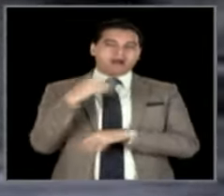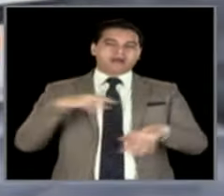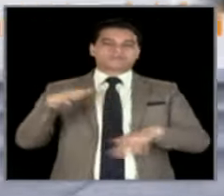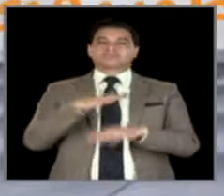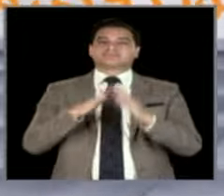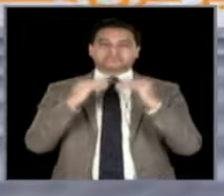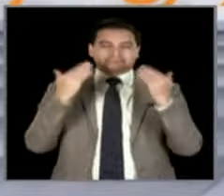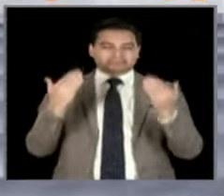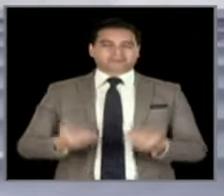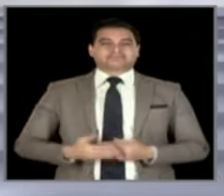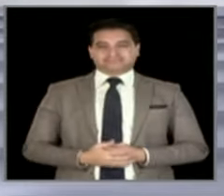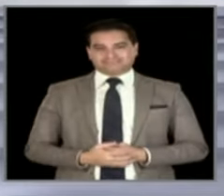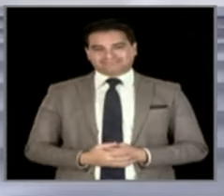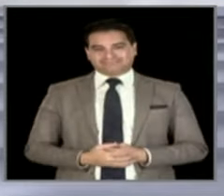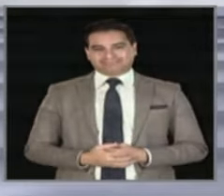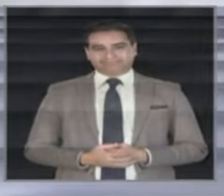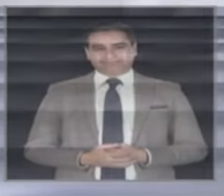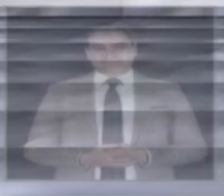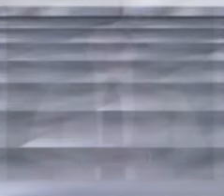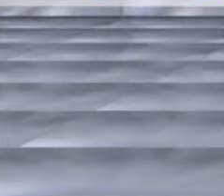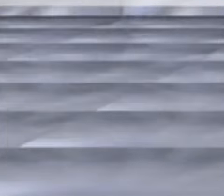الأهلي لتطوير القرى المصرية.